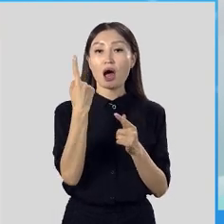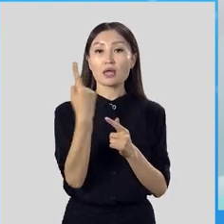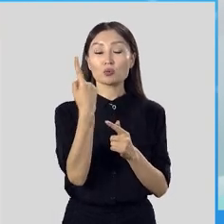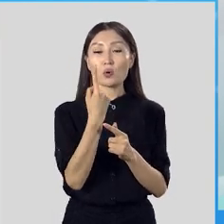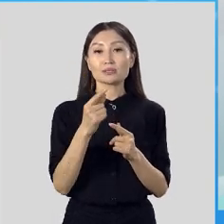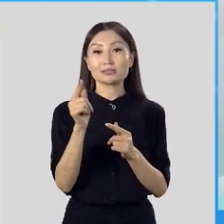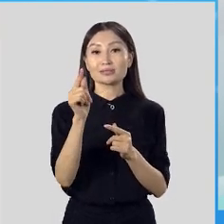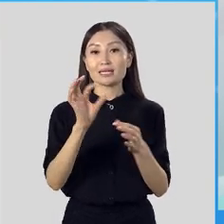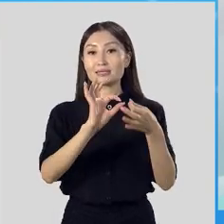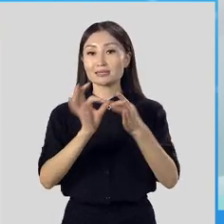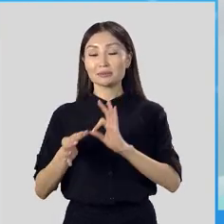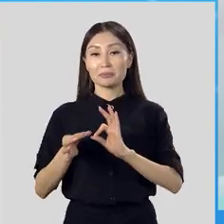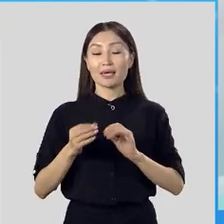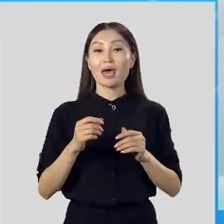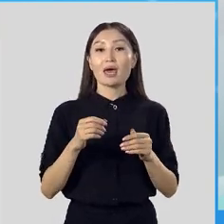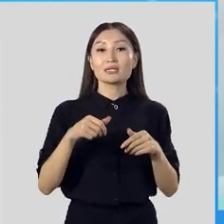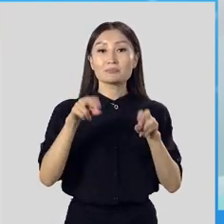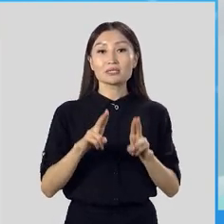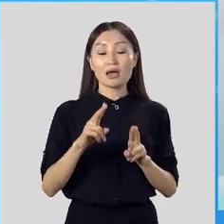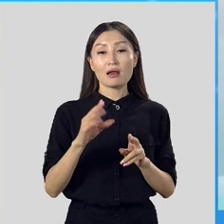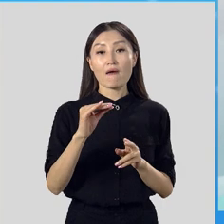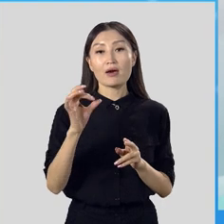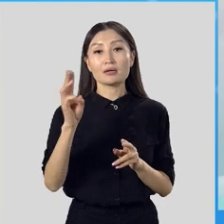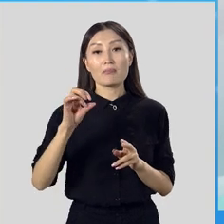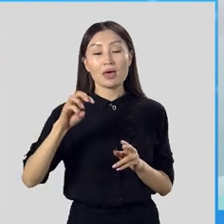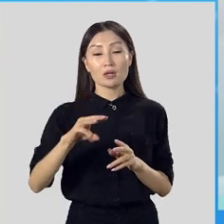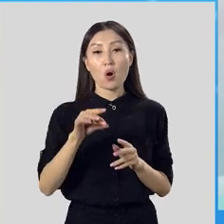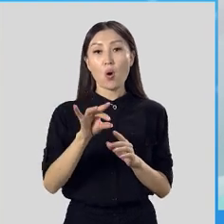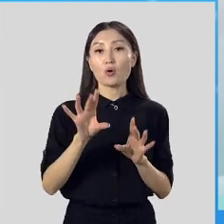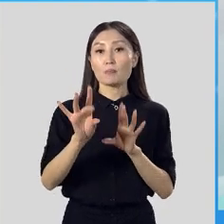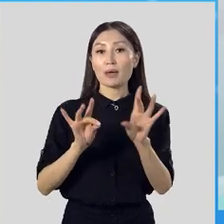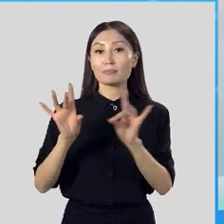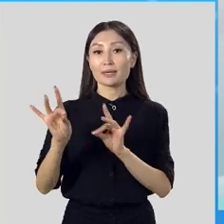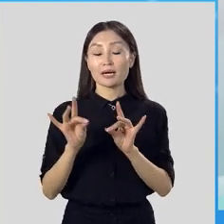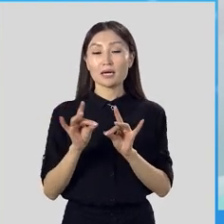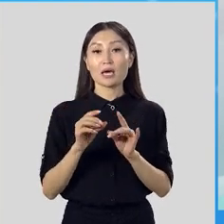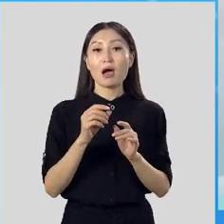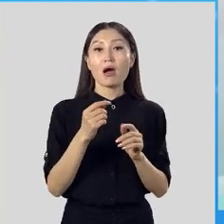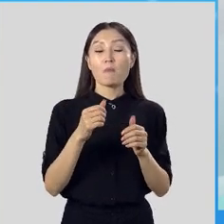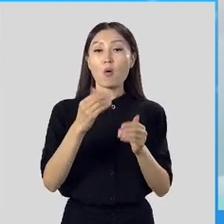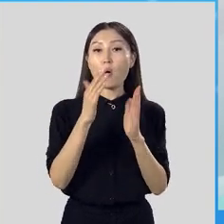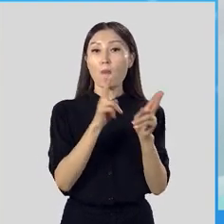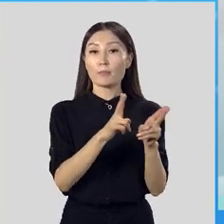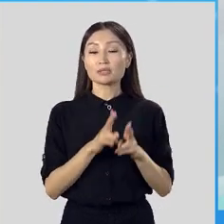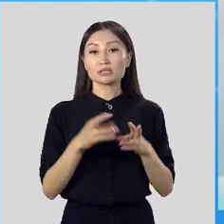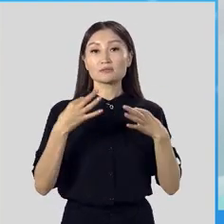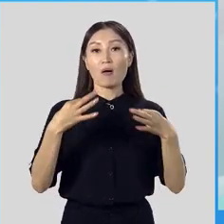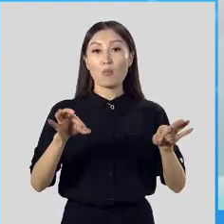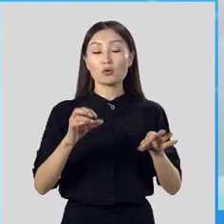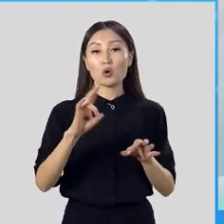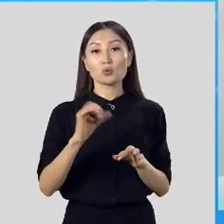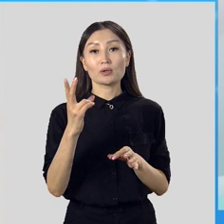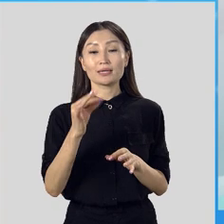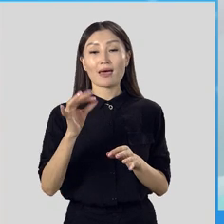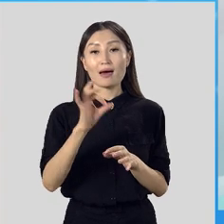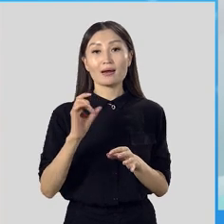цепей движется специальный фермент. Он подбирает по принципу комплементарности свободные нуклеотиды